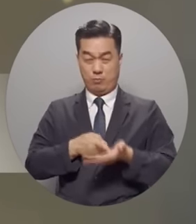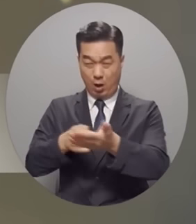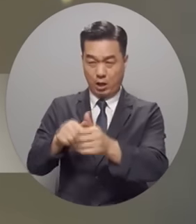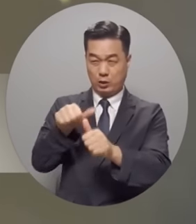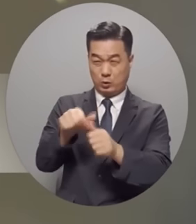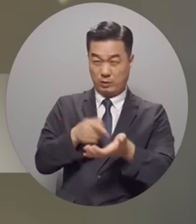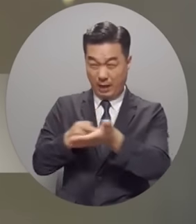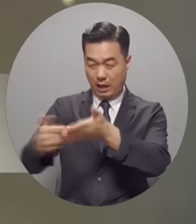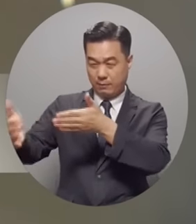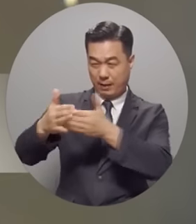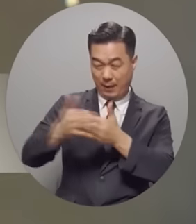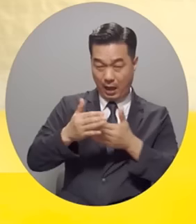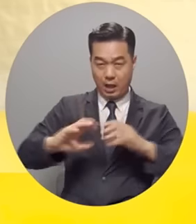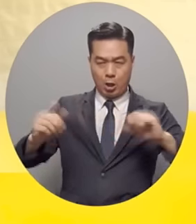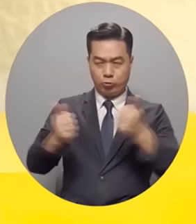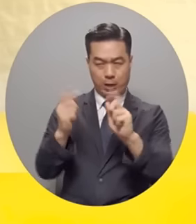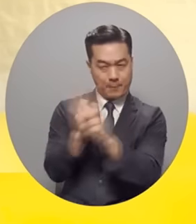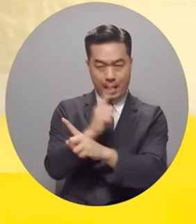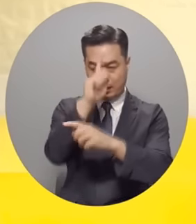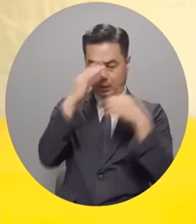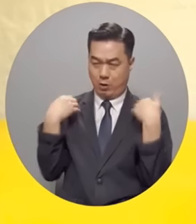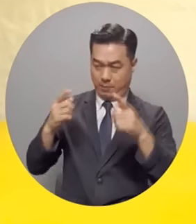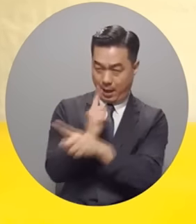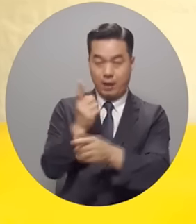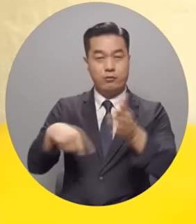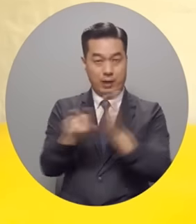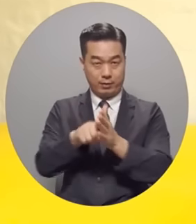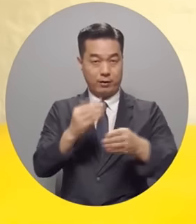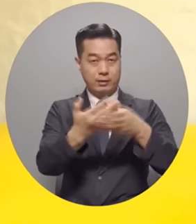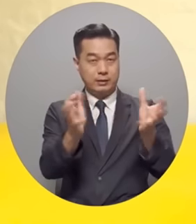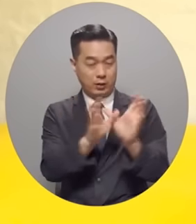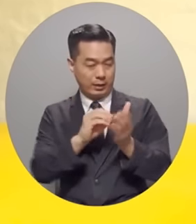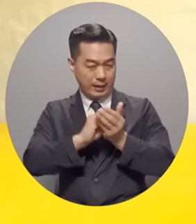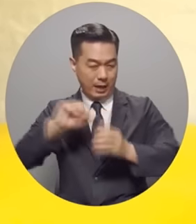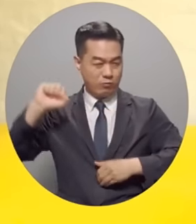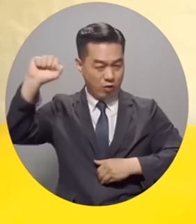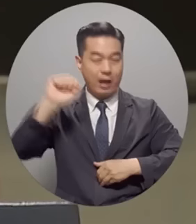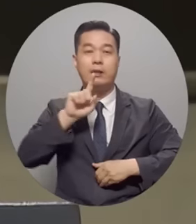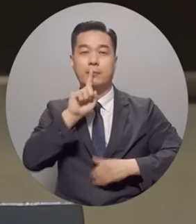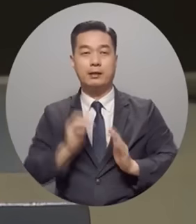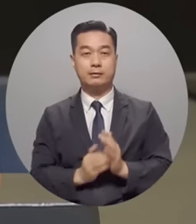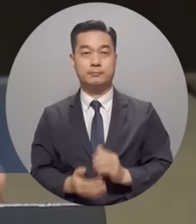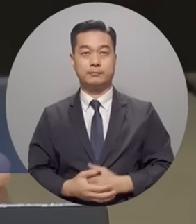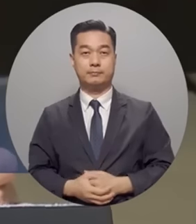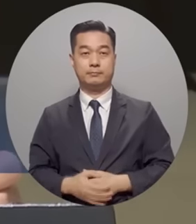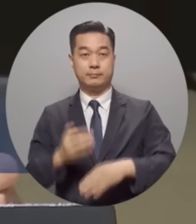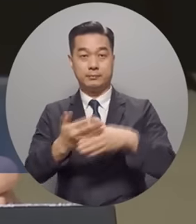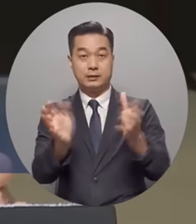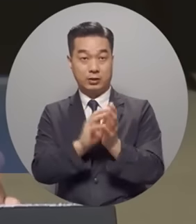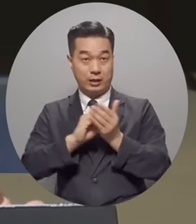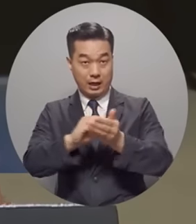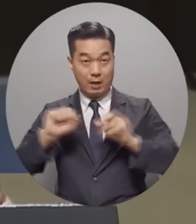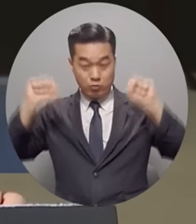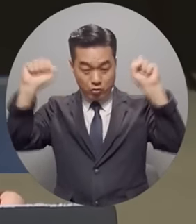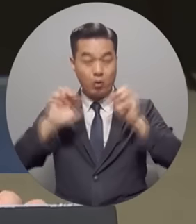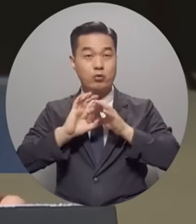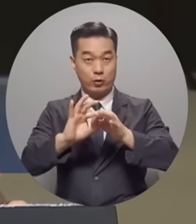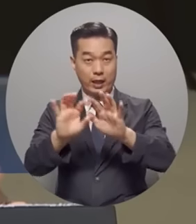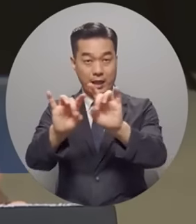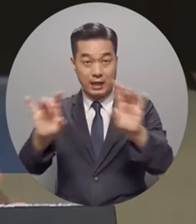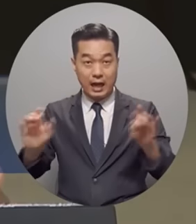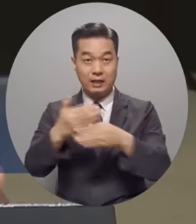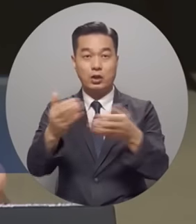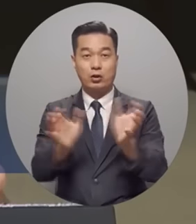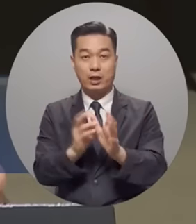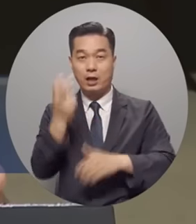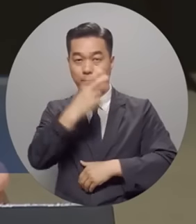정부와 국회를 바꾸기 위해 정당 가입 운동에 나서겠다고 선언했습니다. 정당 가입 운동을 통해 각 정당의 보건의료 정책